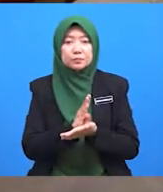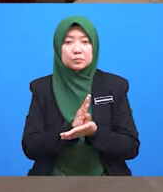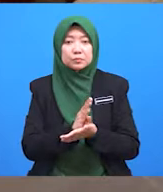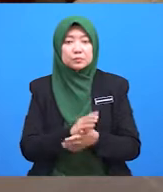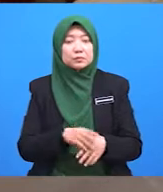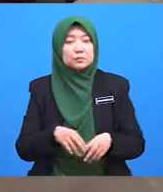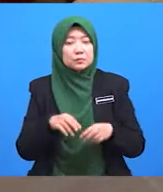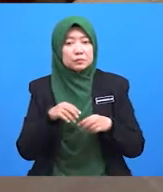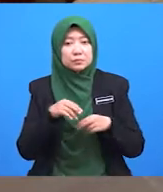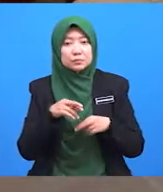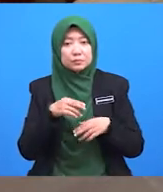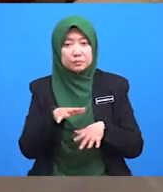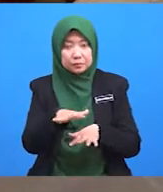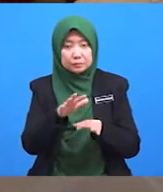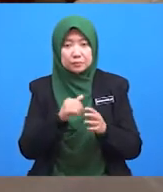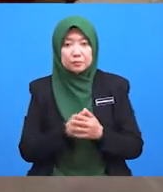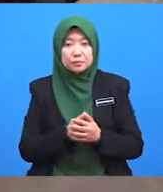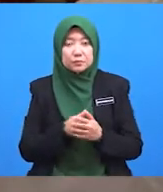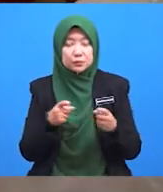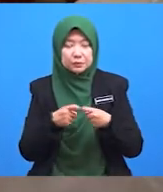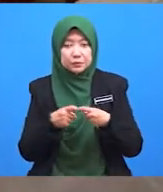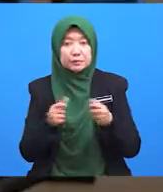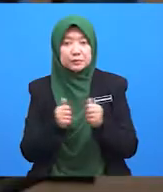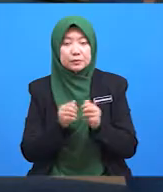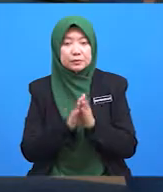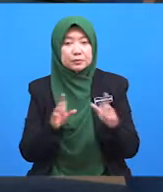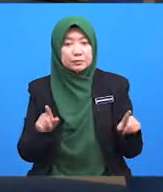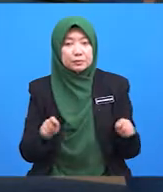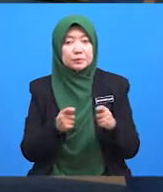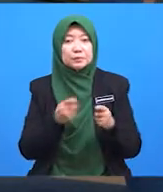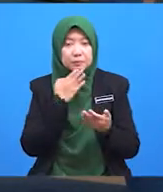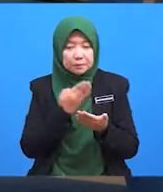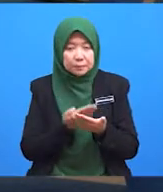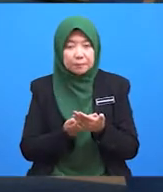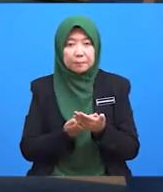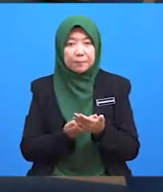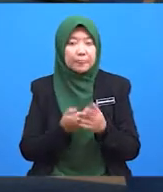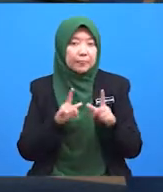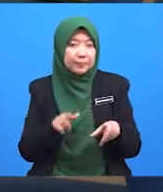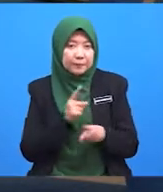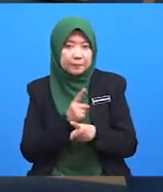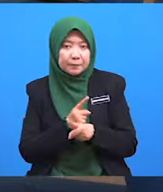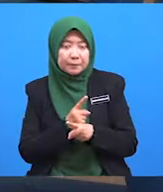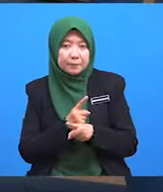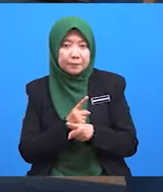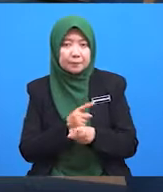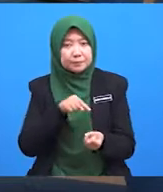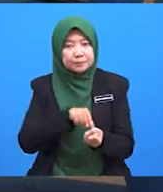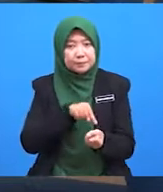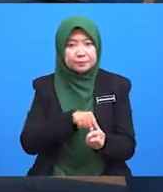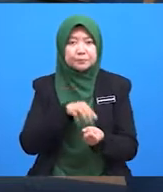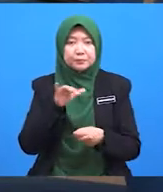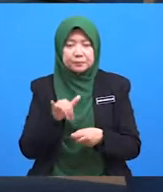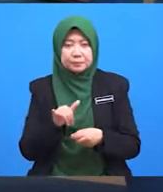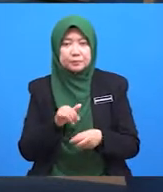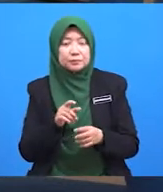dan arus elektrik untuk bertindak dengan lebih baik. Letakkan pad dengan teliti pada otot yang